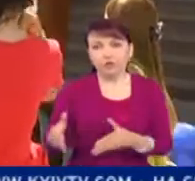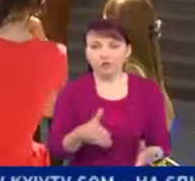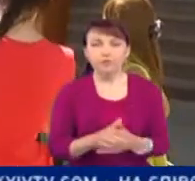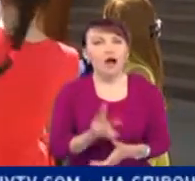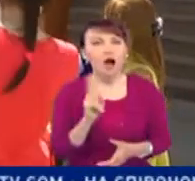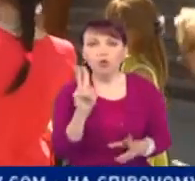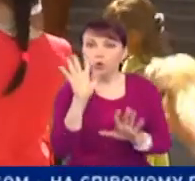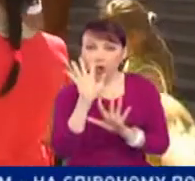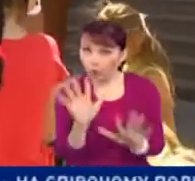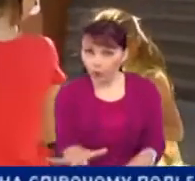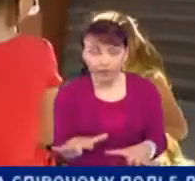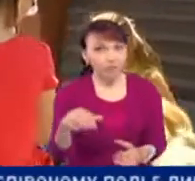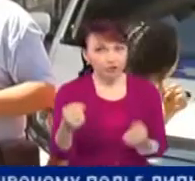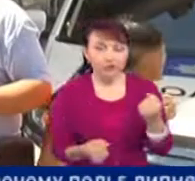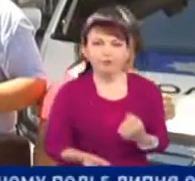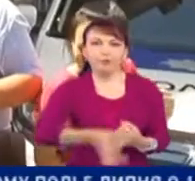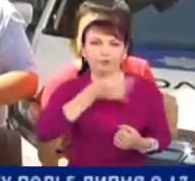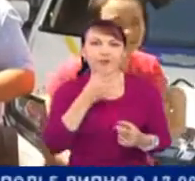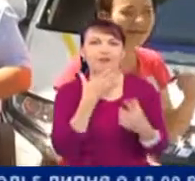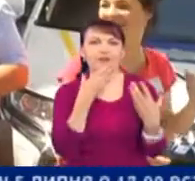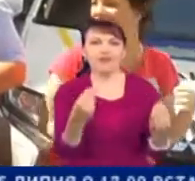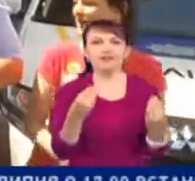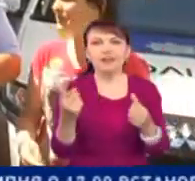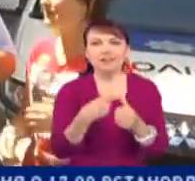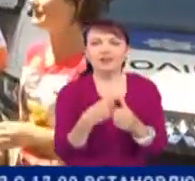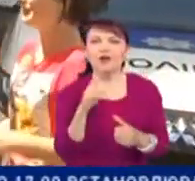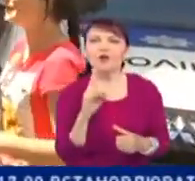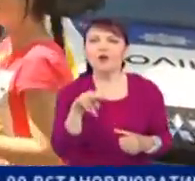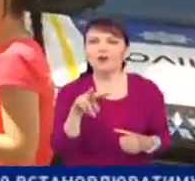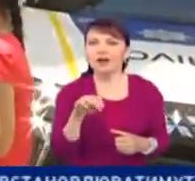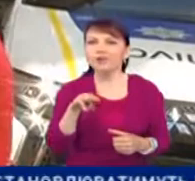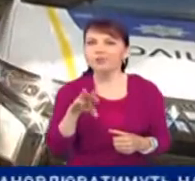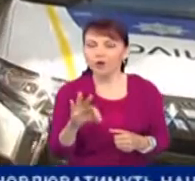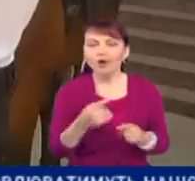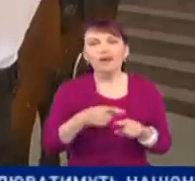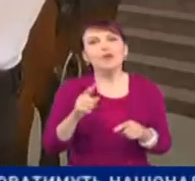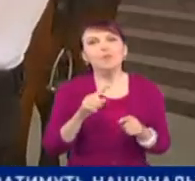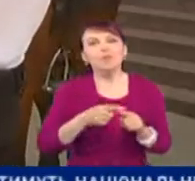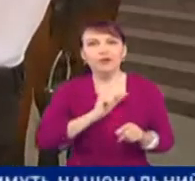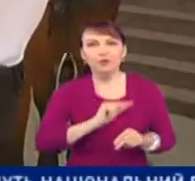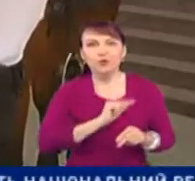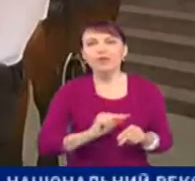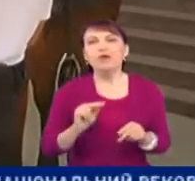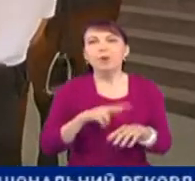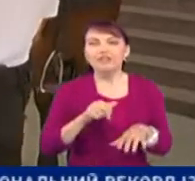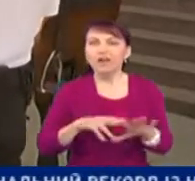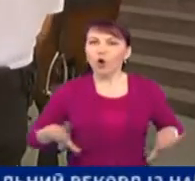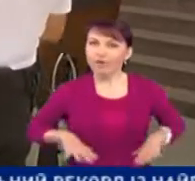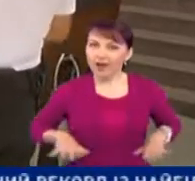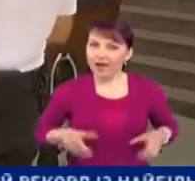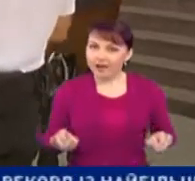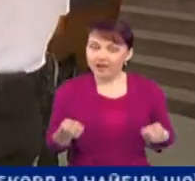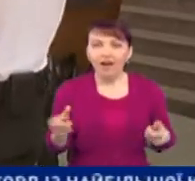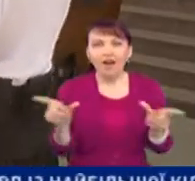не любить, тому до вподоби ось цей красень. Звати його Колетто. Працює він в поліцейській кавалерії разом з Олегом. Вже 3 роки